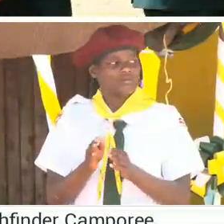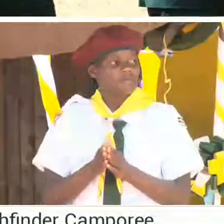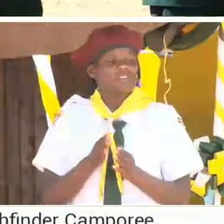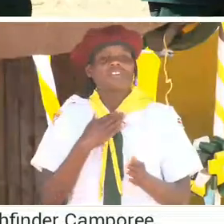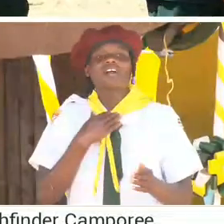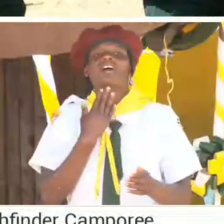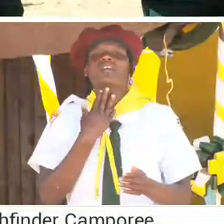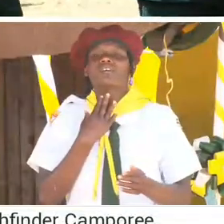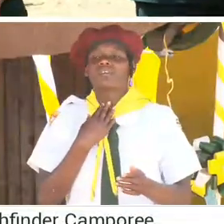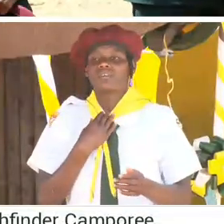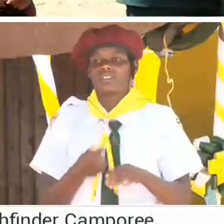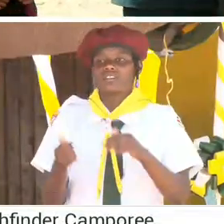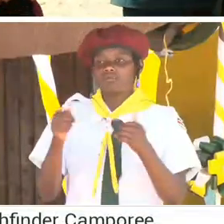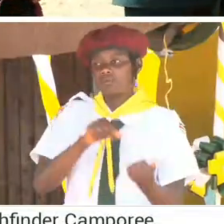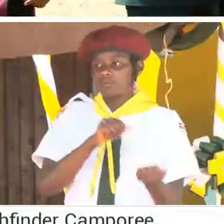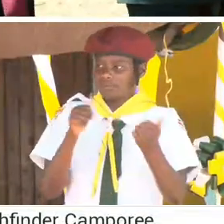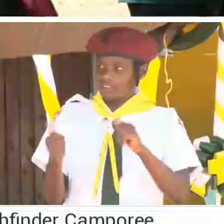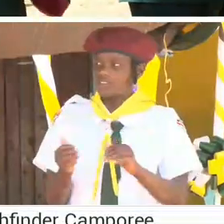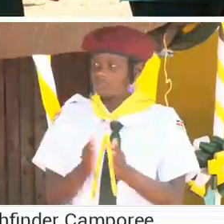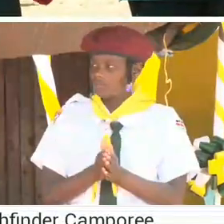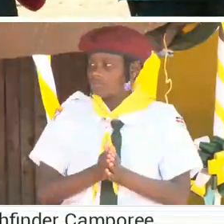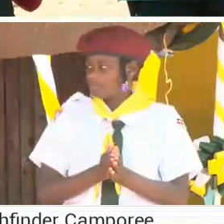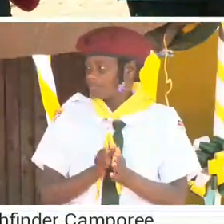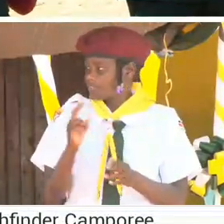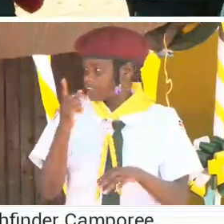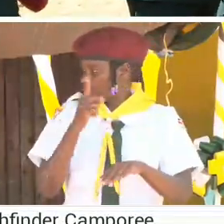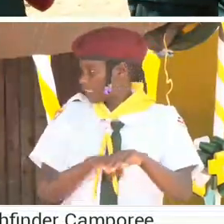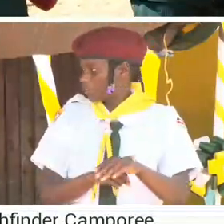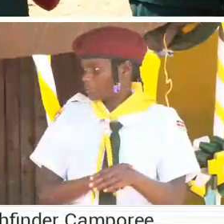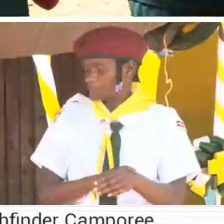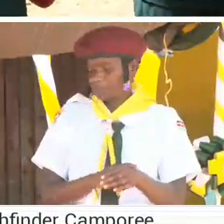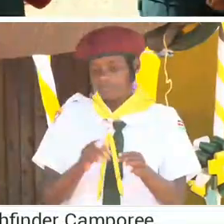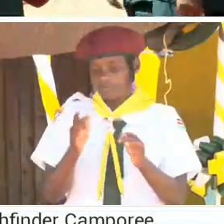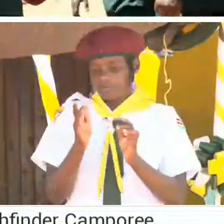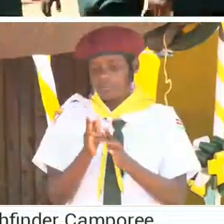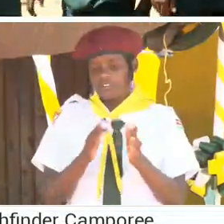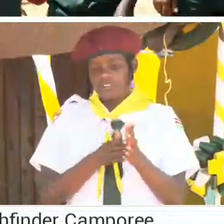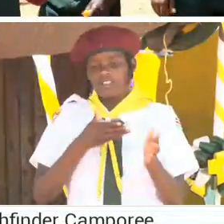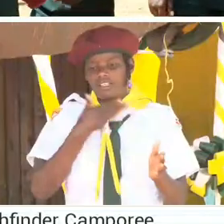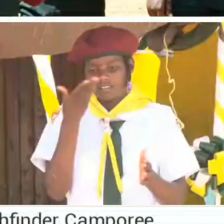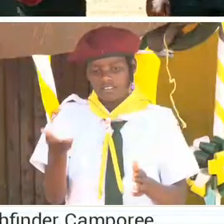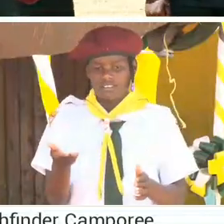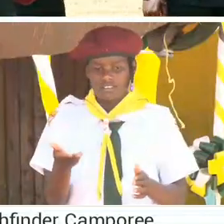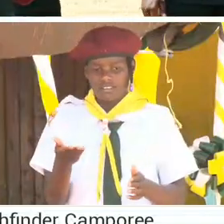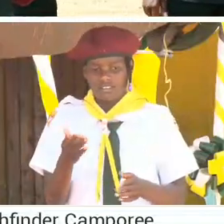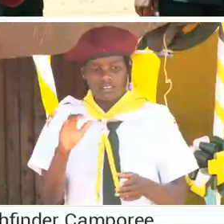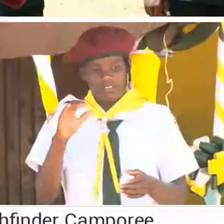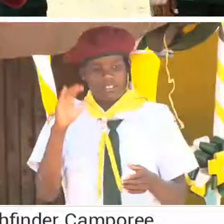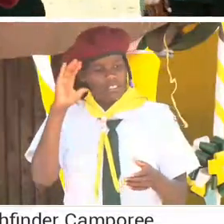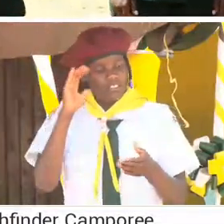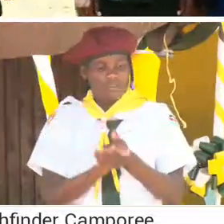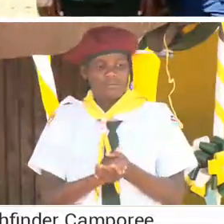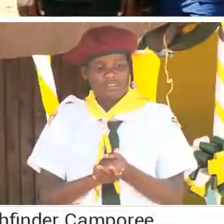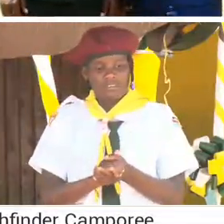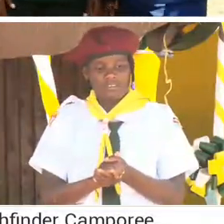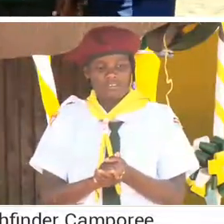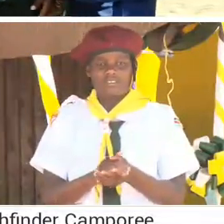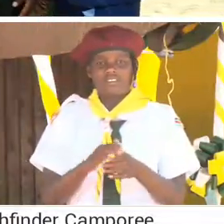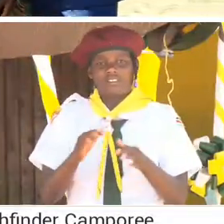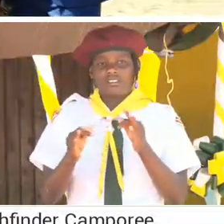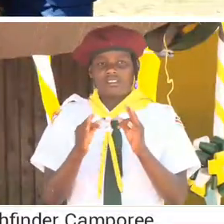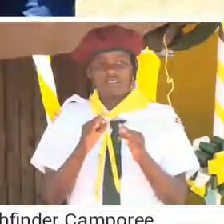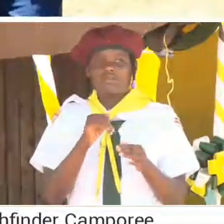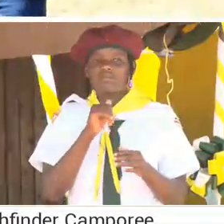nizaliwe upya?" Ukifungua fungu la 5, anasema Yesu akajibu tena akamwambia, "Amini ninakwambia, mtu